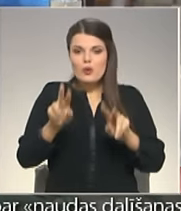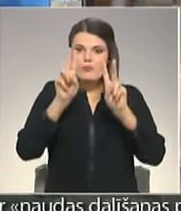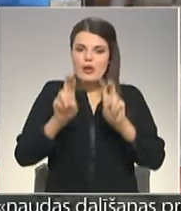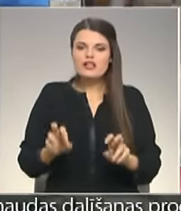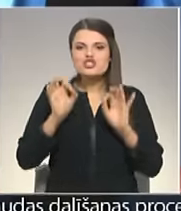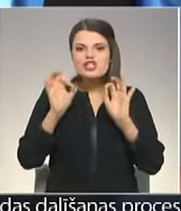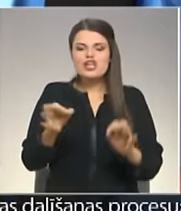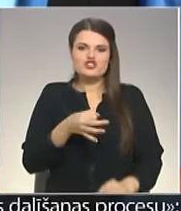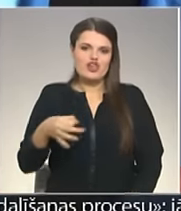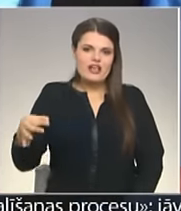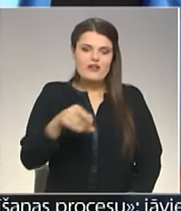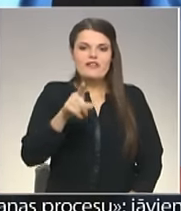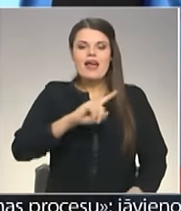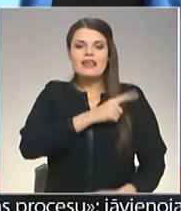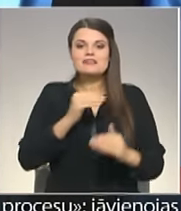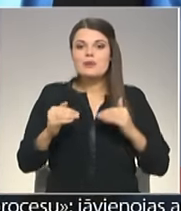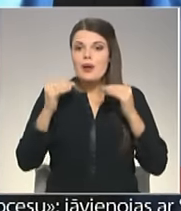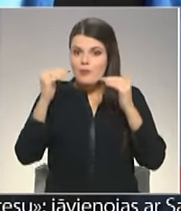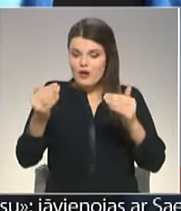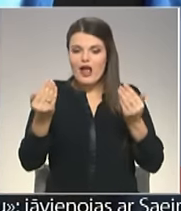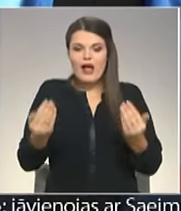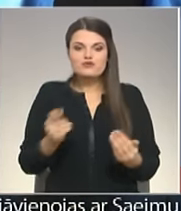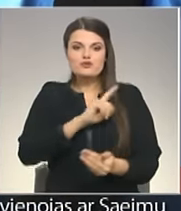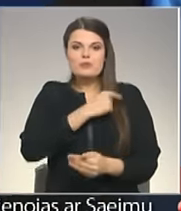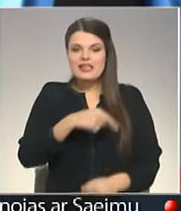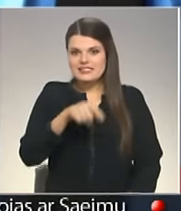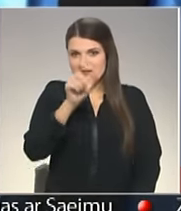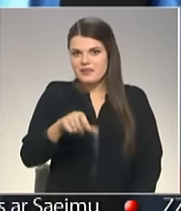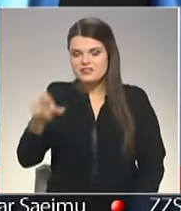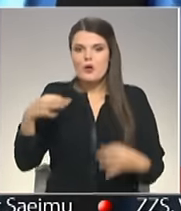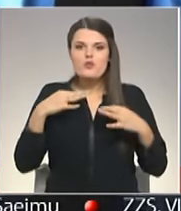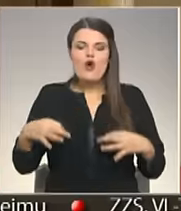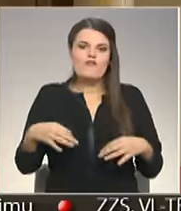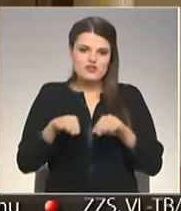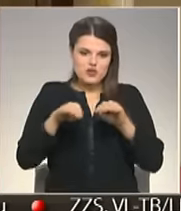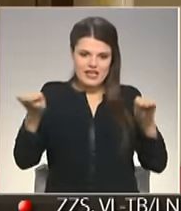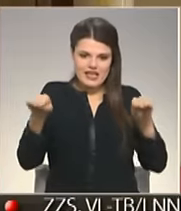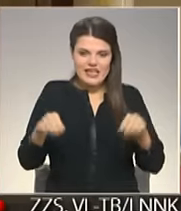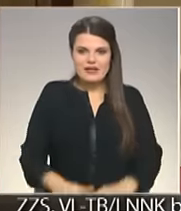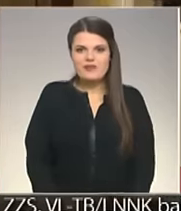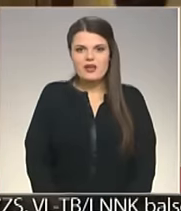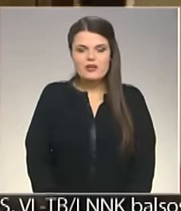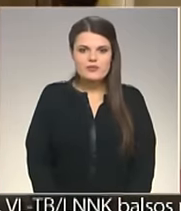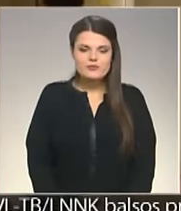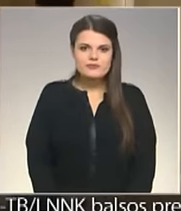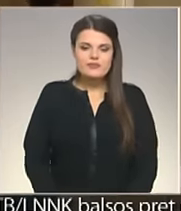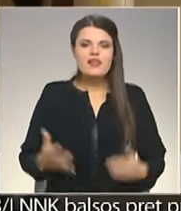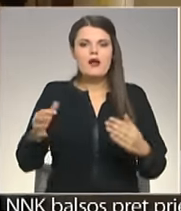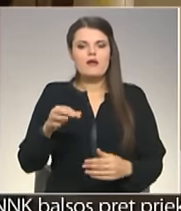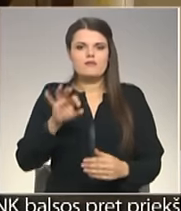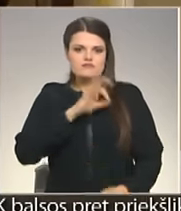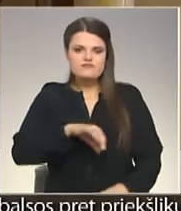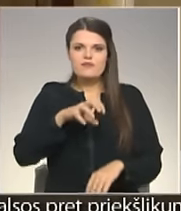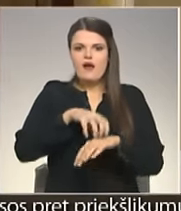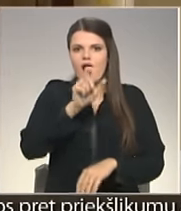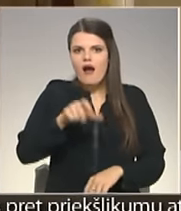tieši reģionos. Tā ir iespēja paaugstināt arī jau esošā medicīnas personāla profesionalitāti. Viņi mūsu ārsti, medicīnas